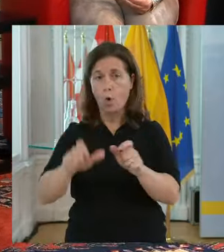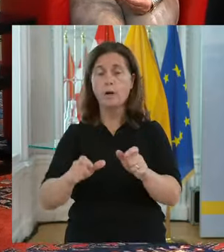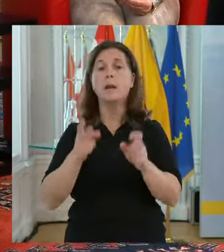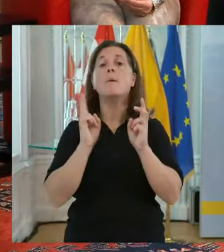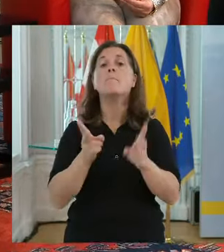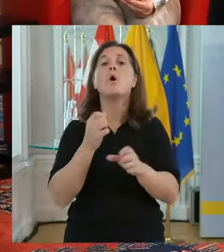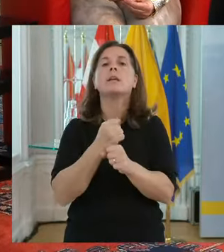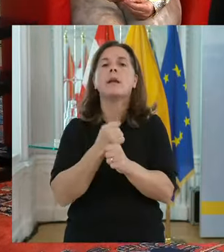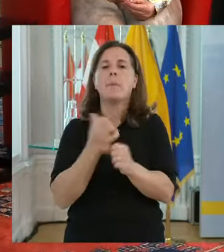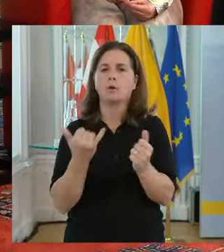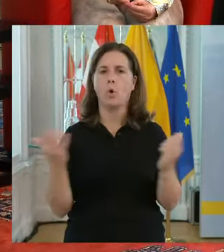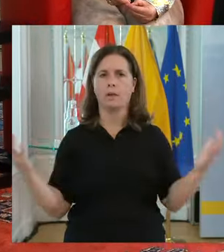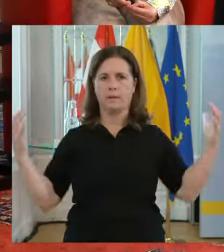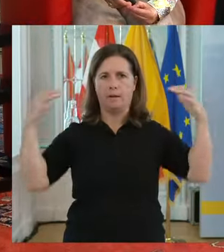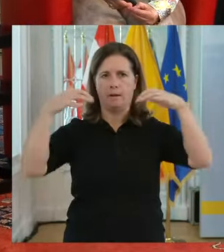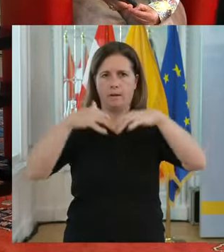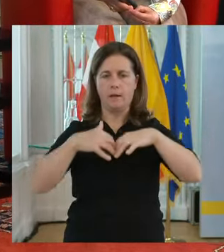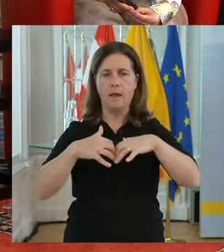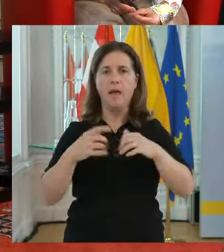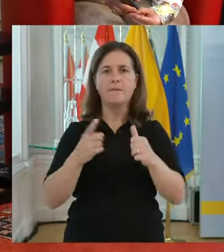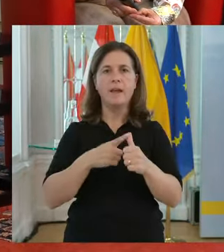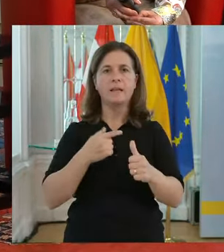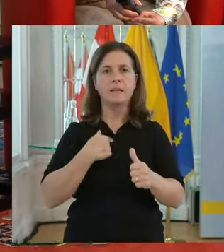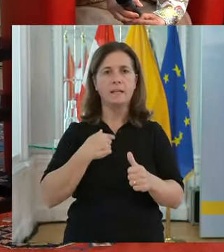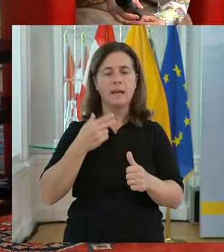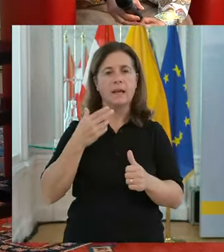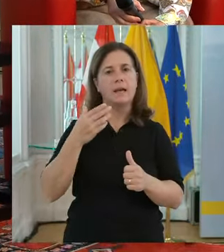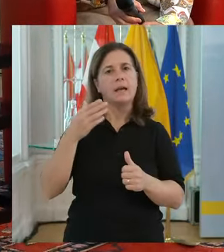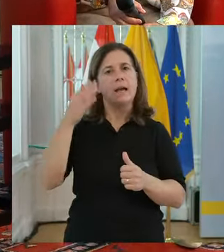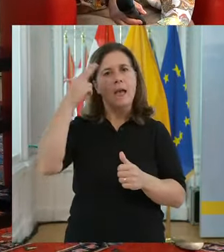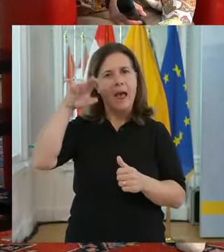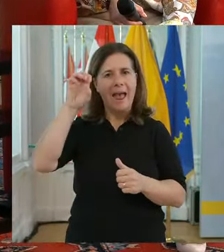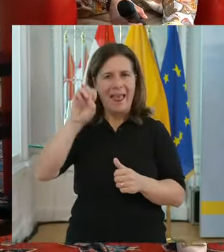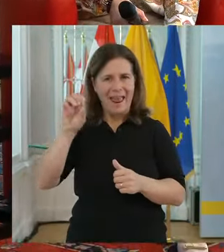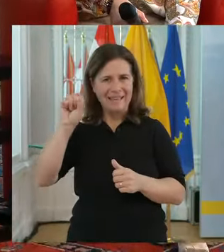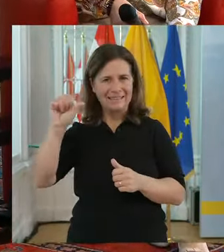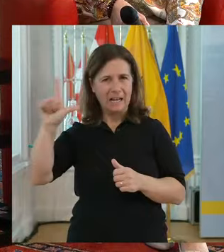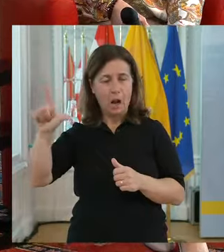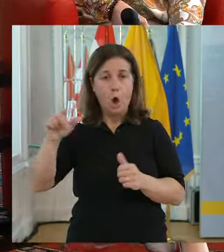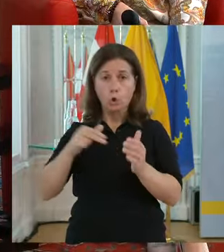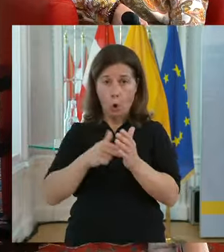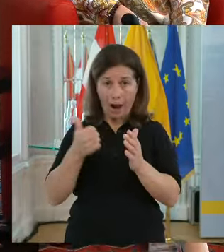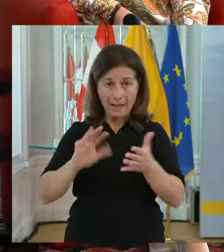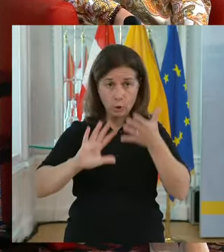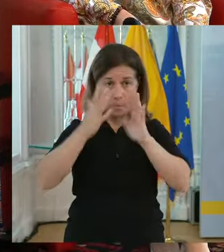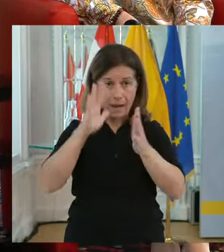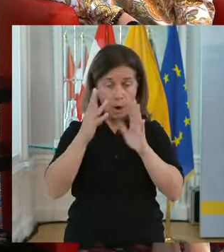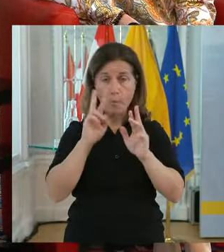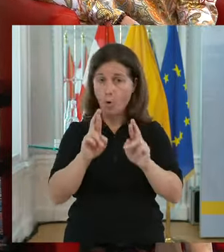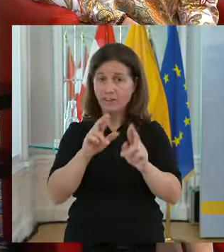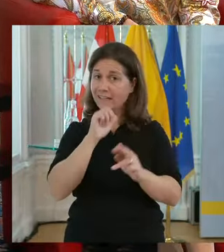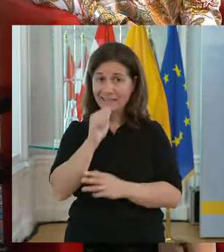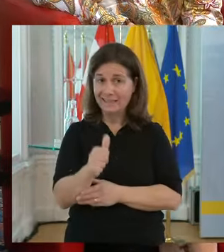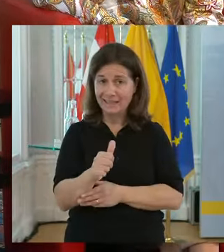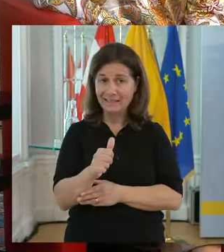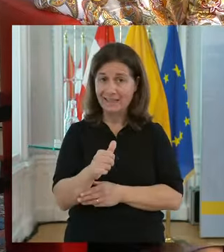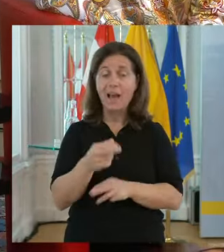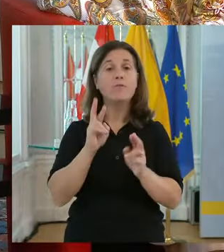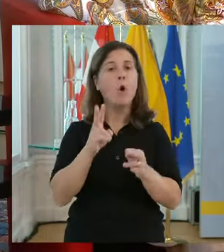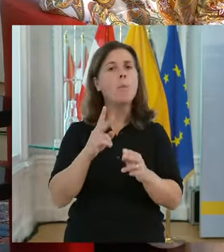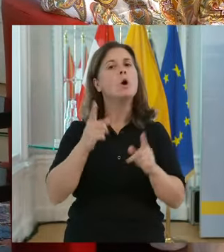wir heute da sind. Und wenn ich etwas teile, Herr Essel, ich hoffe, dass wir nicht noch ein weiteres Jubiläum feiern werden müssen, weil es